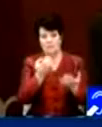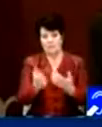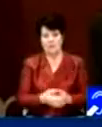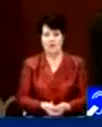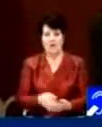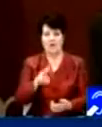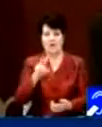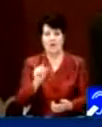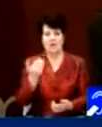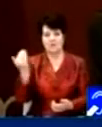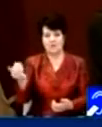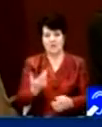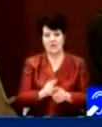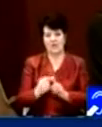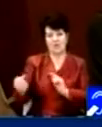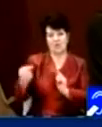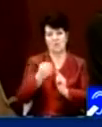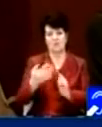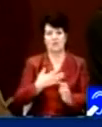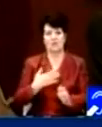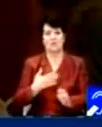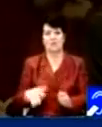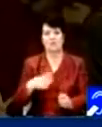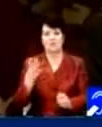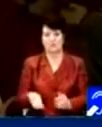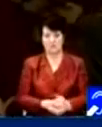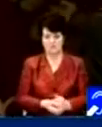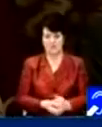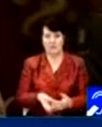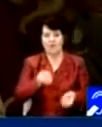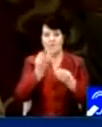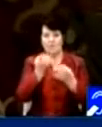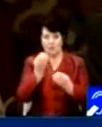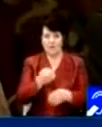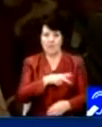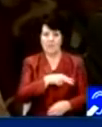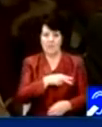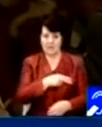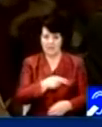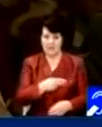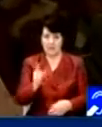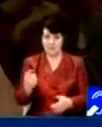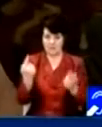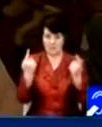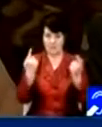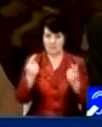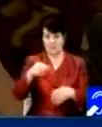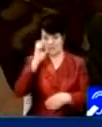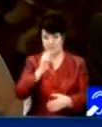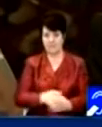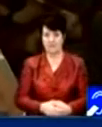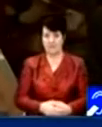la cei care au luptat contra noastră, ori înmânând ordine și medale, distincții cel mai înalte a țării.